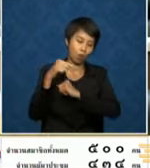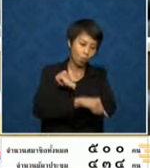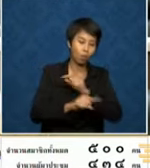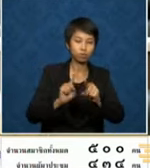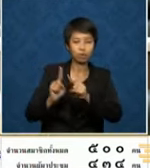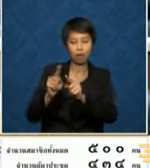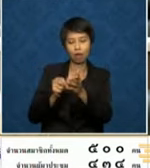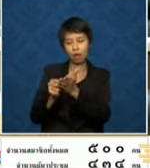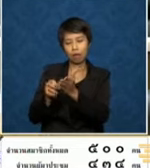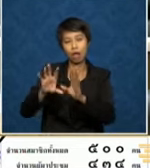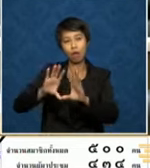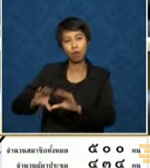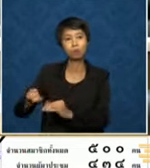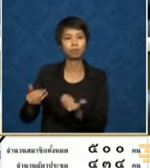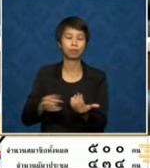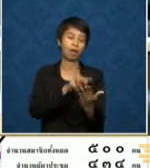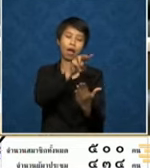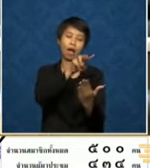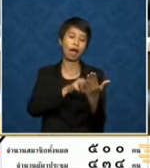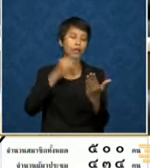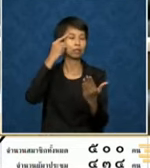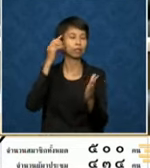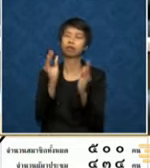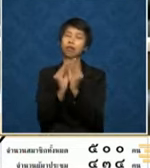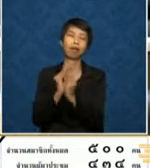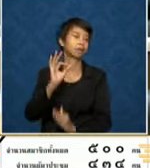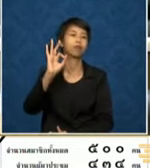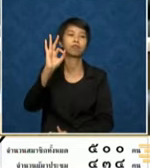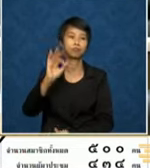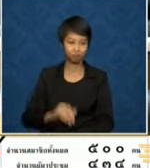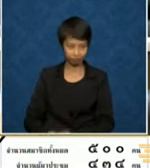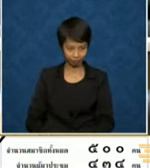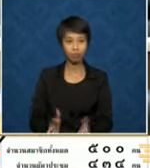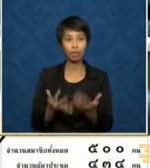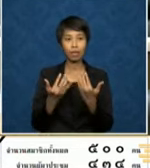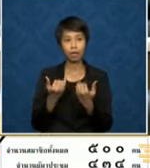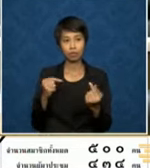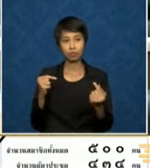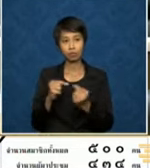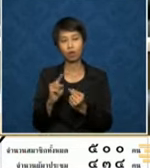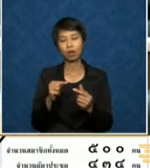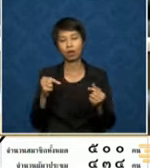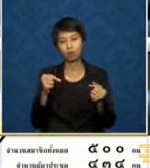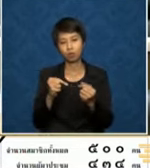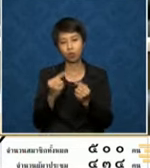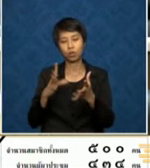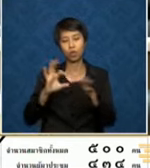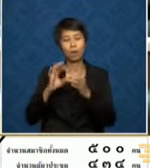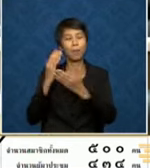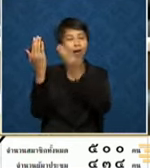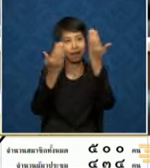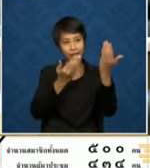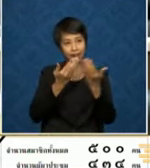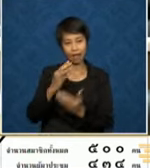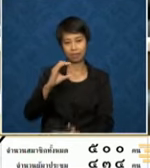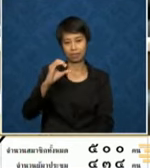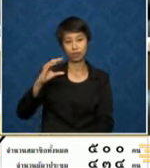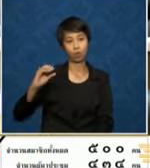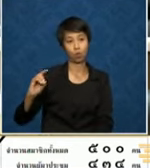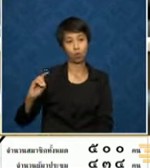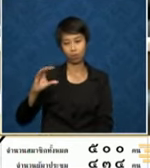านครับอ่านเสร็จเรียบร้อยไม่ต้องคิดมากครับเอฟครับสานต่อนโยบายคาร์บอนนิวทรัลิตี้เพื่อให้ประเทศ